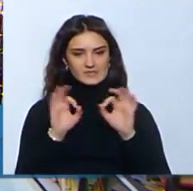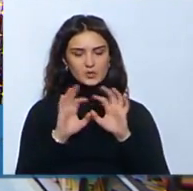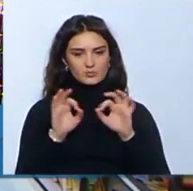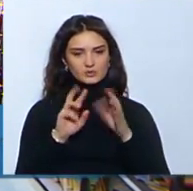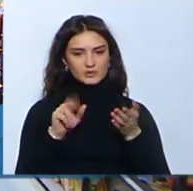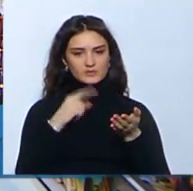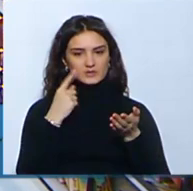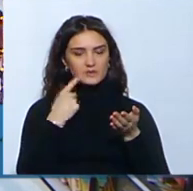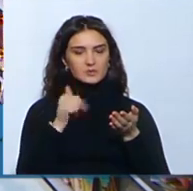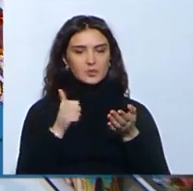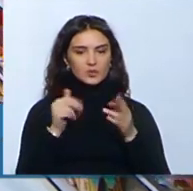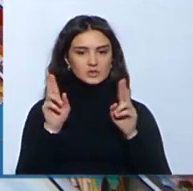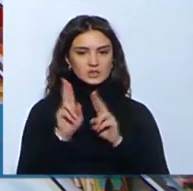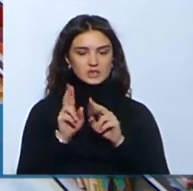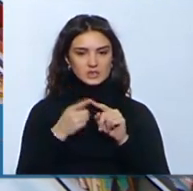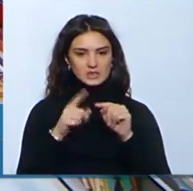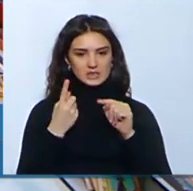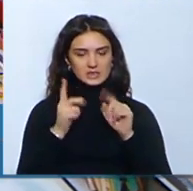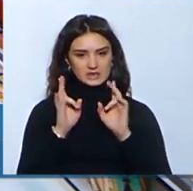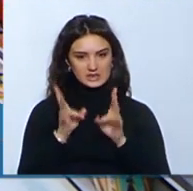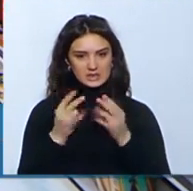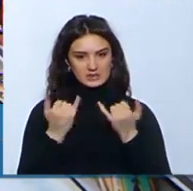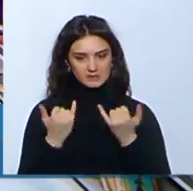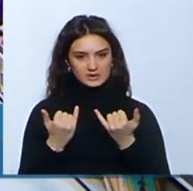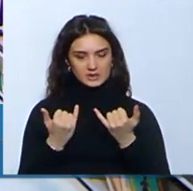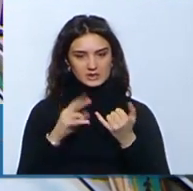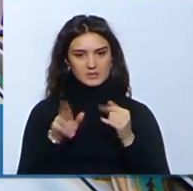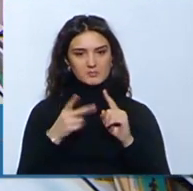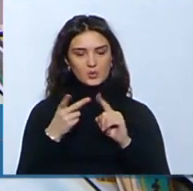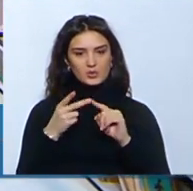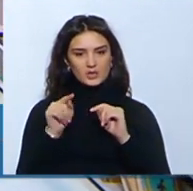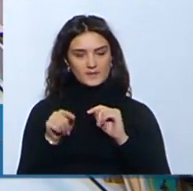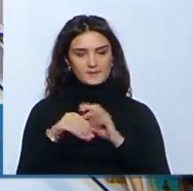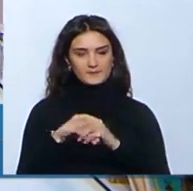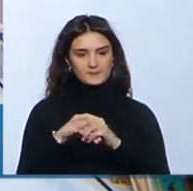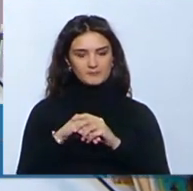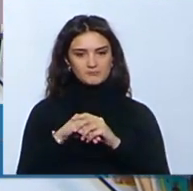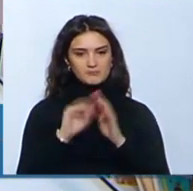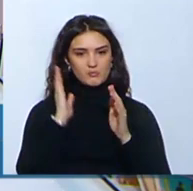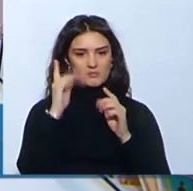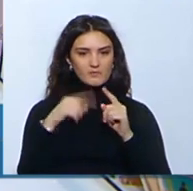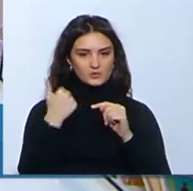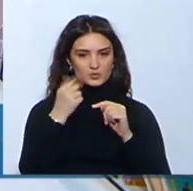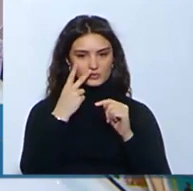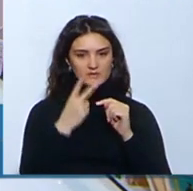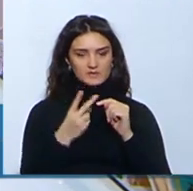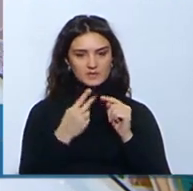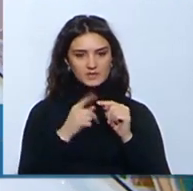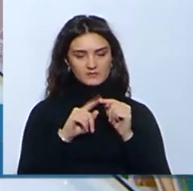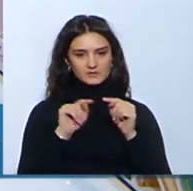ვთქვათ, როგორც წესი, ერთია დაზიანება დღეს და მეორეა პერსპექტივაში როგორ დავინახავთ.